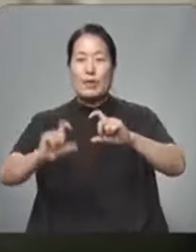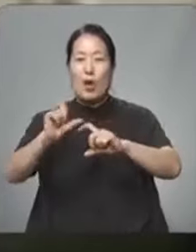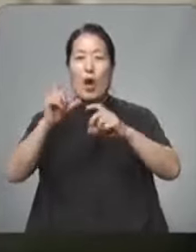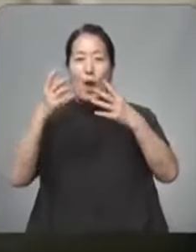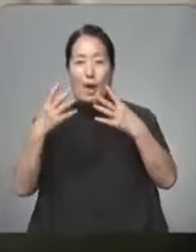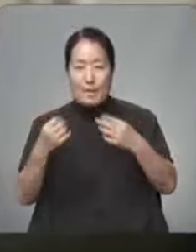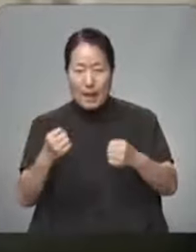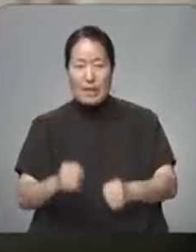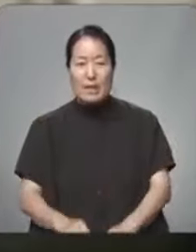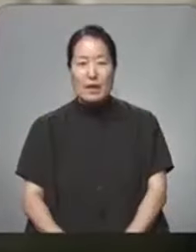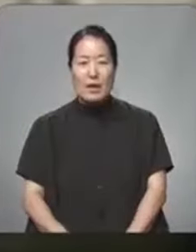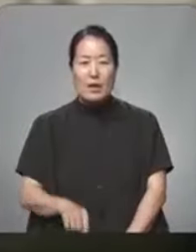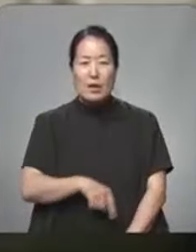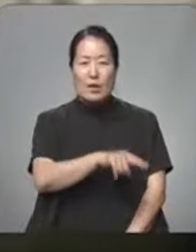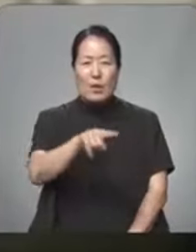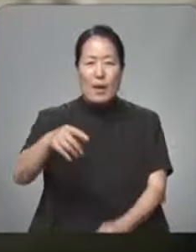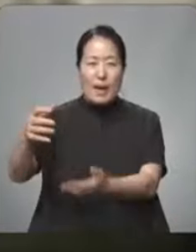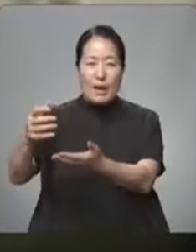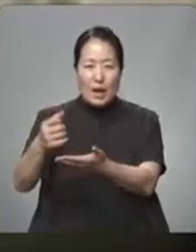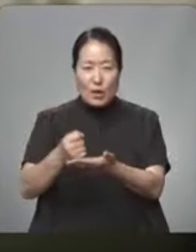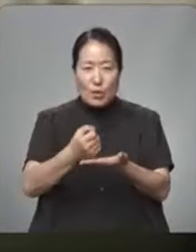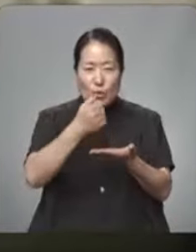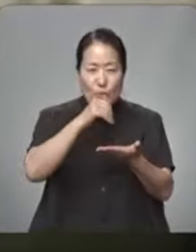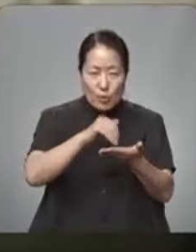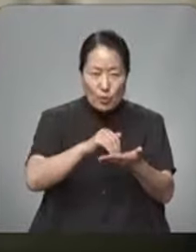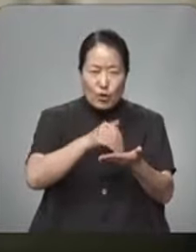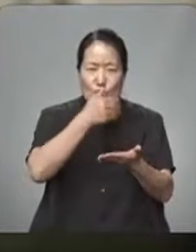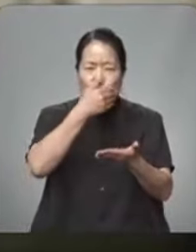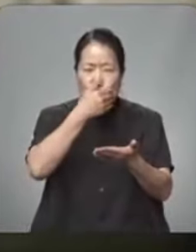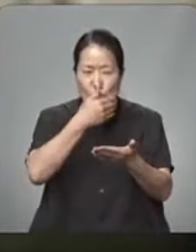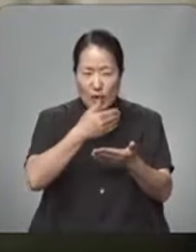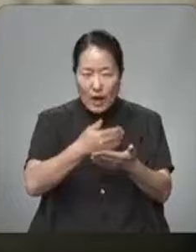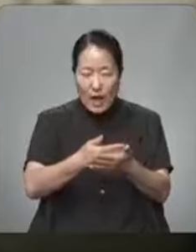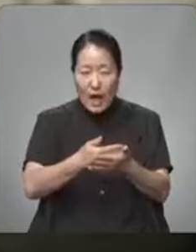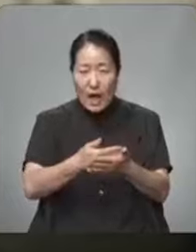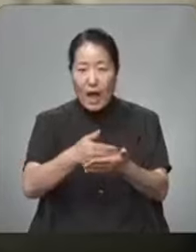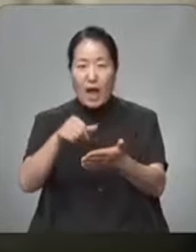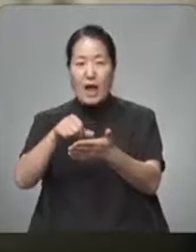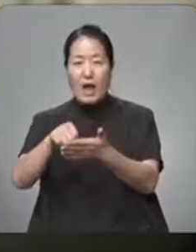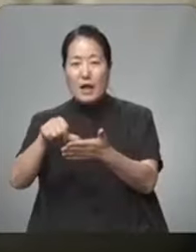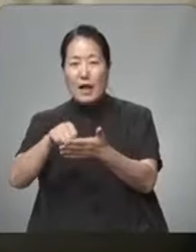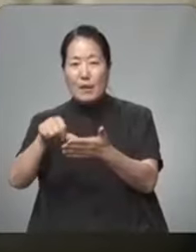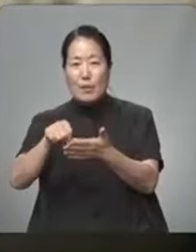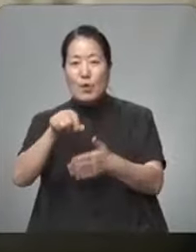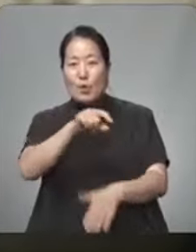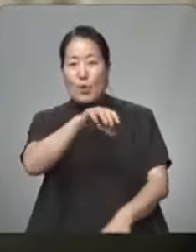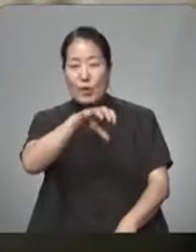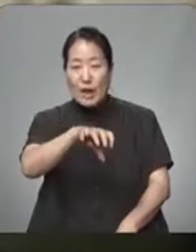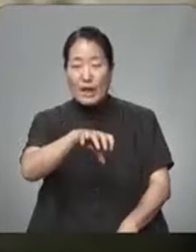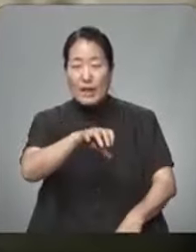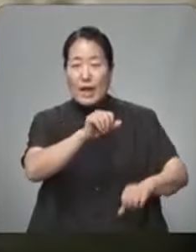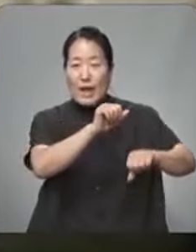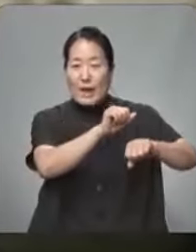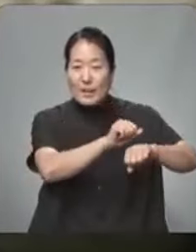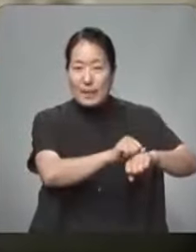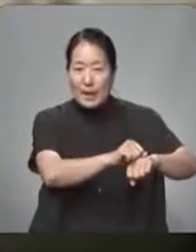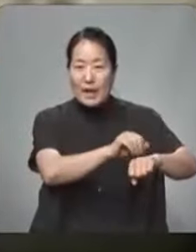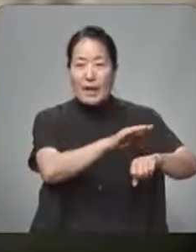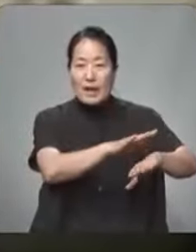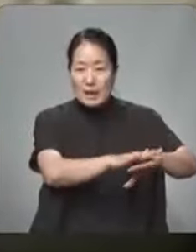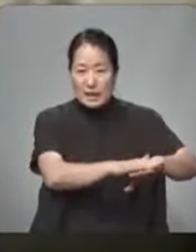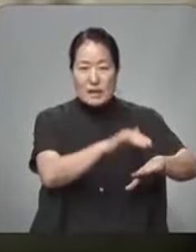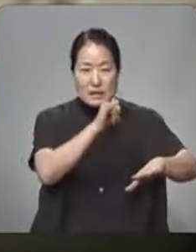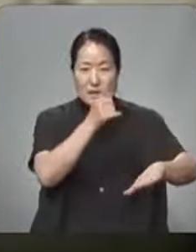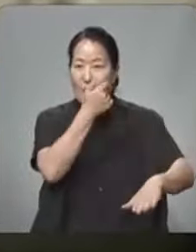있는 중석, 그 핵심 밑에 더 그 정도로 중요한 핵심 광물인 몰리브덴도 부전하고 있는 게